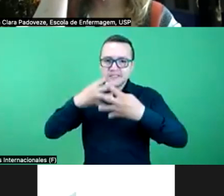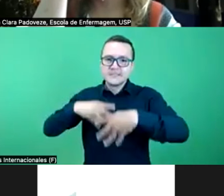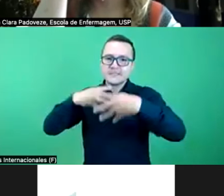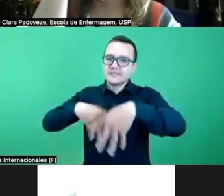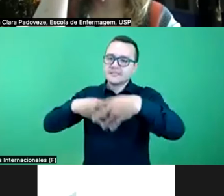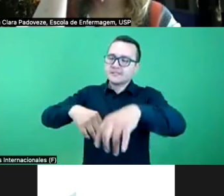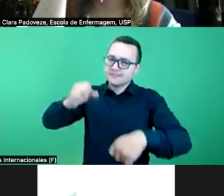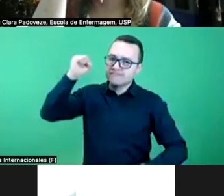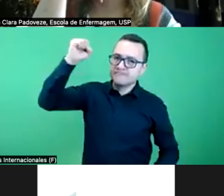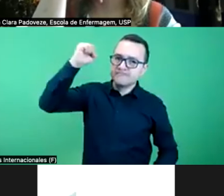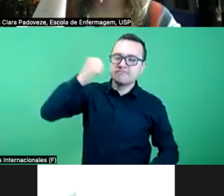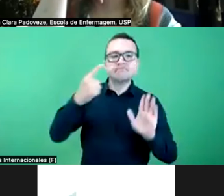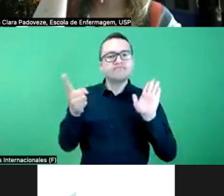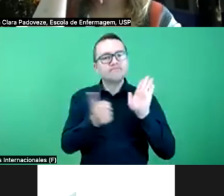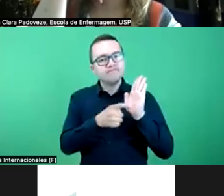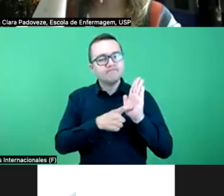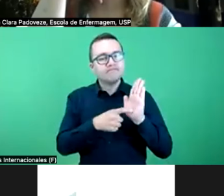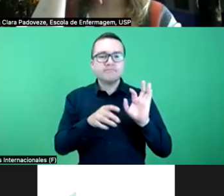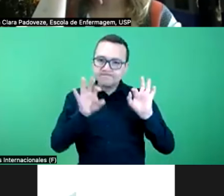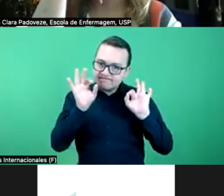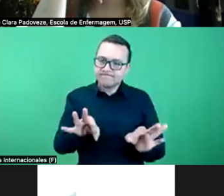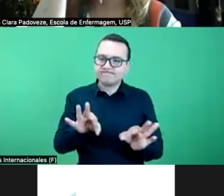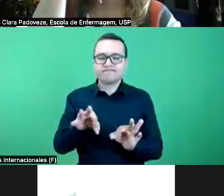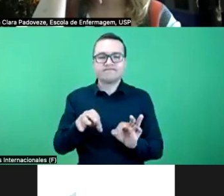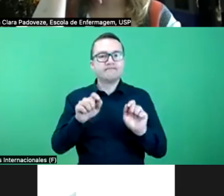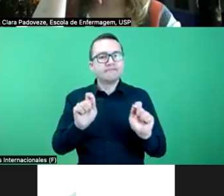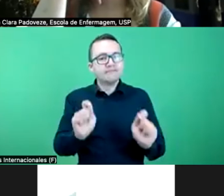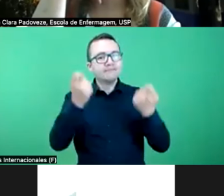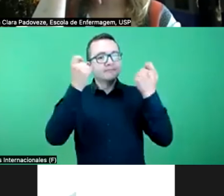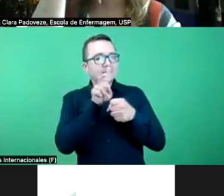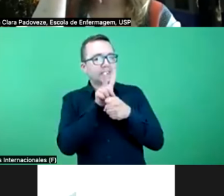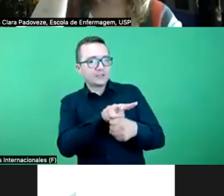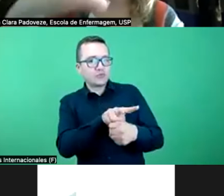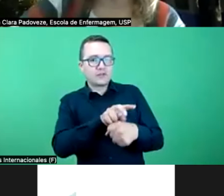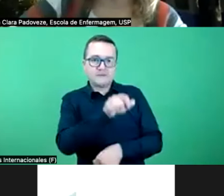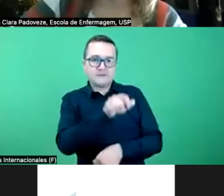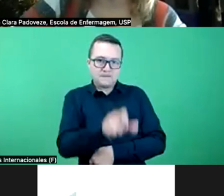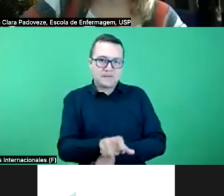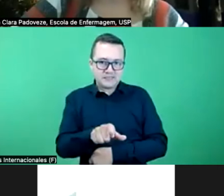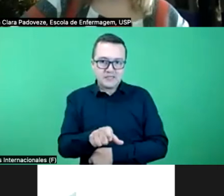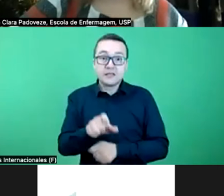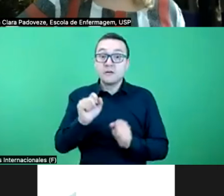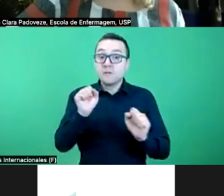autour les gens sur l'importance de la sécurité des patients que